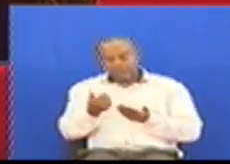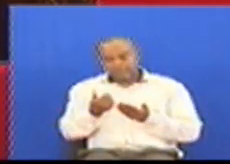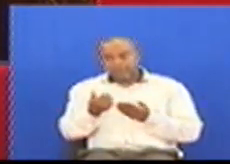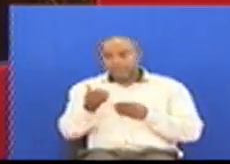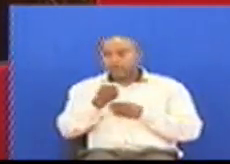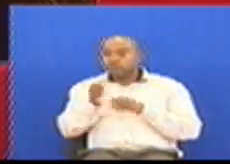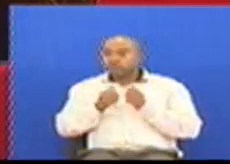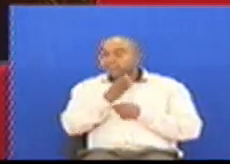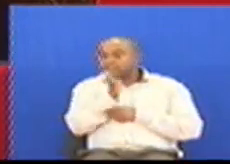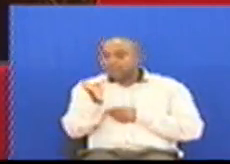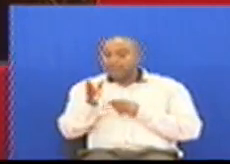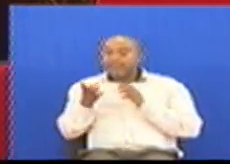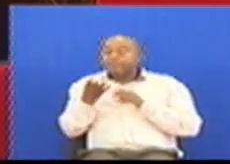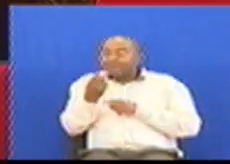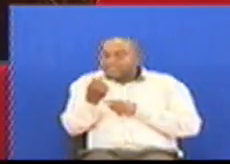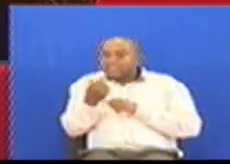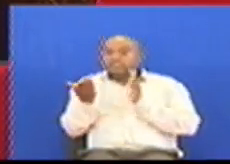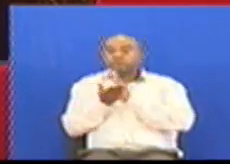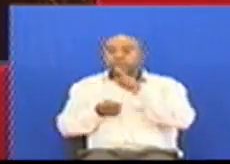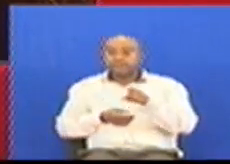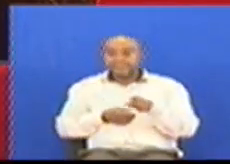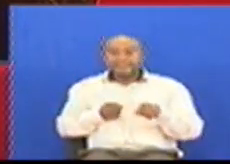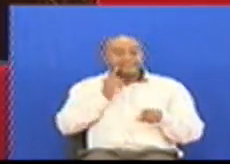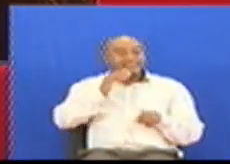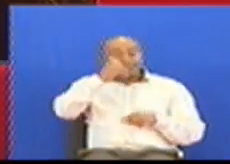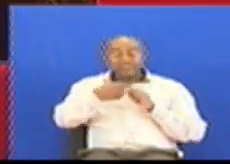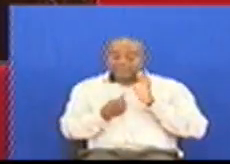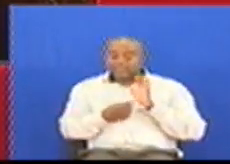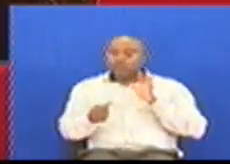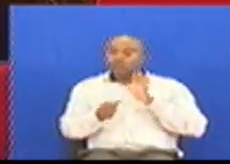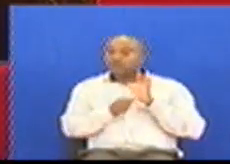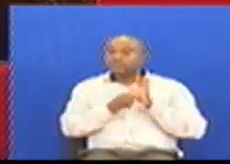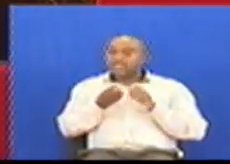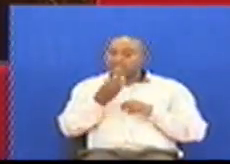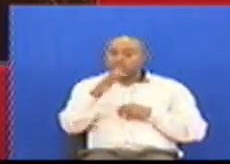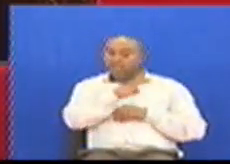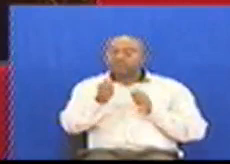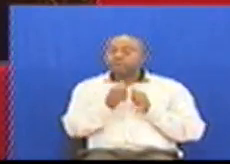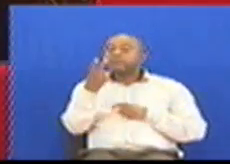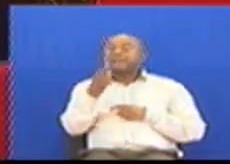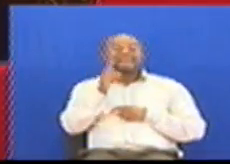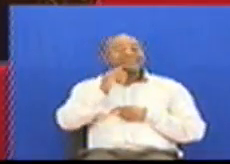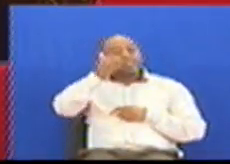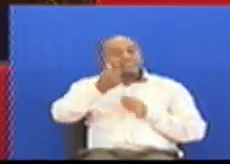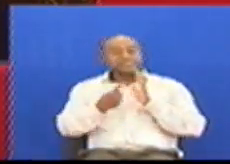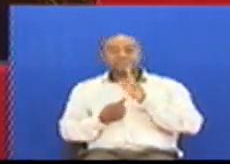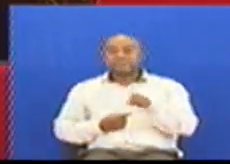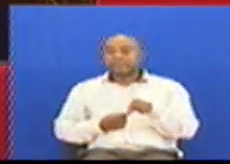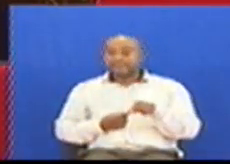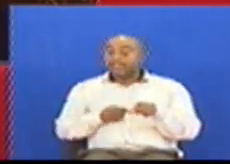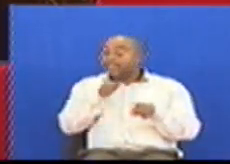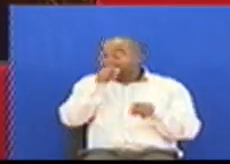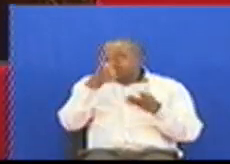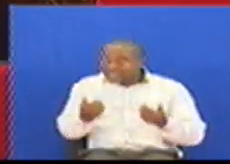capitation. Capitation wakati wa Mkapa ilikuwa kila miezi sita mwanafunzi anapatiwa shilingi 12,000. Lakini leo imerudi